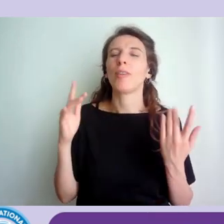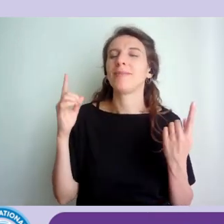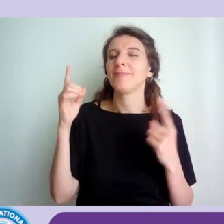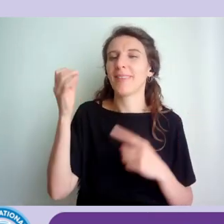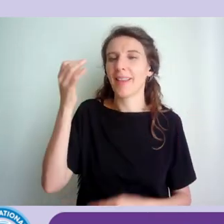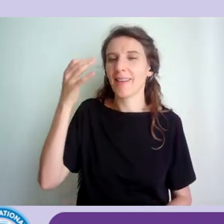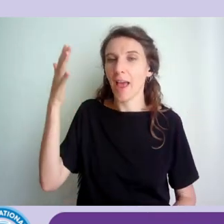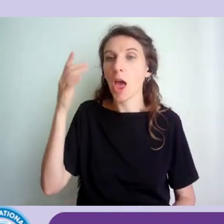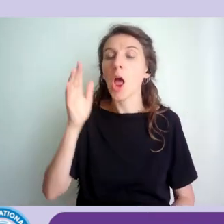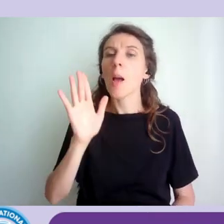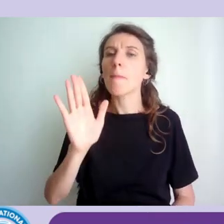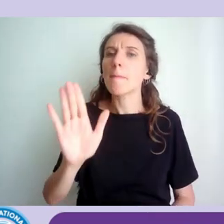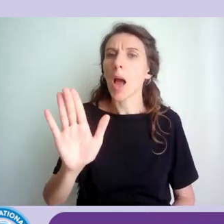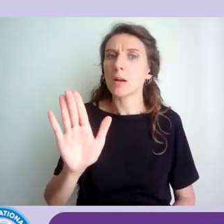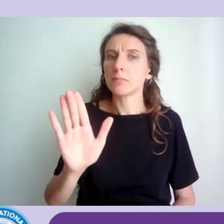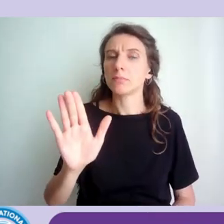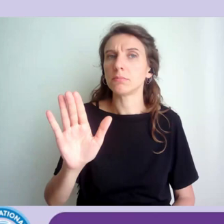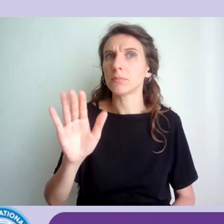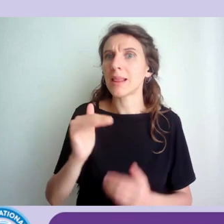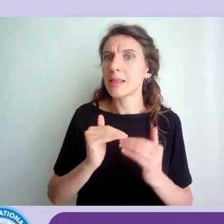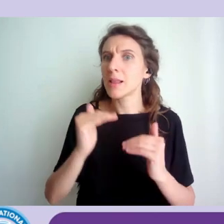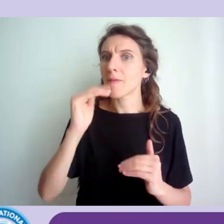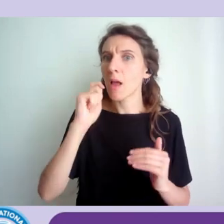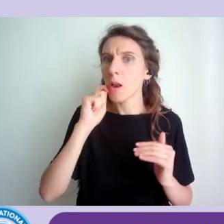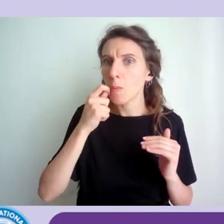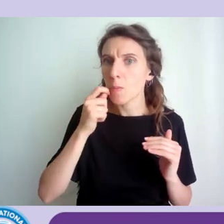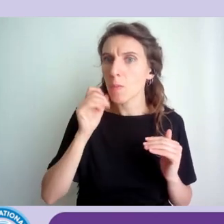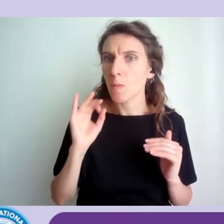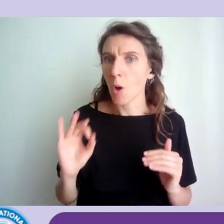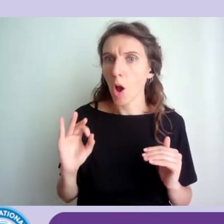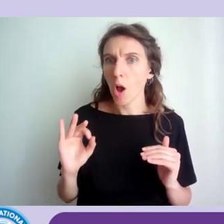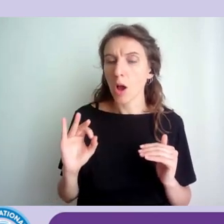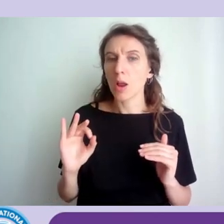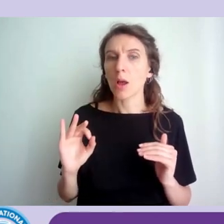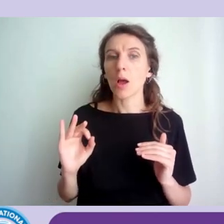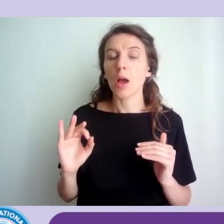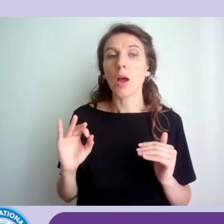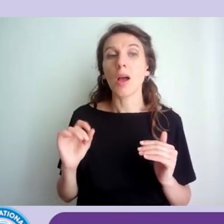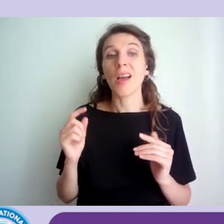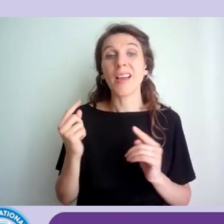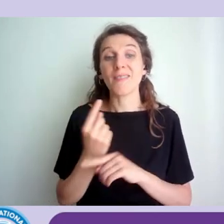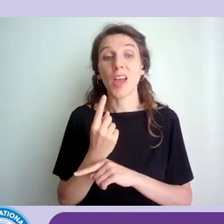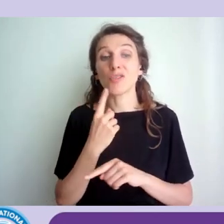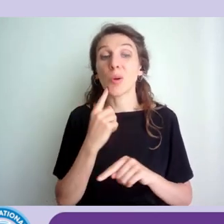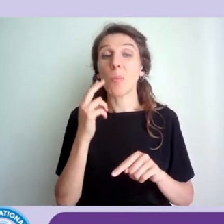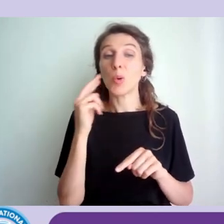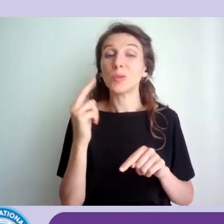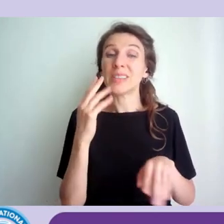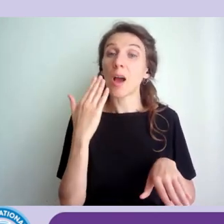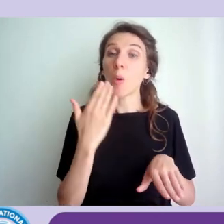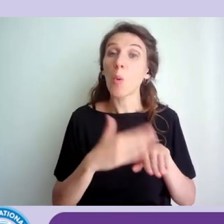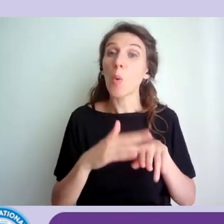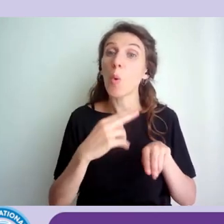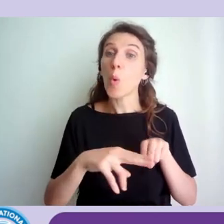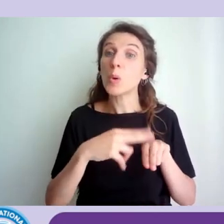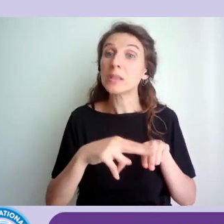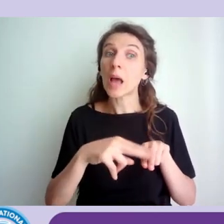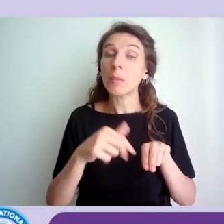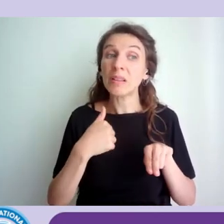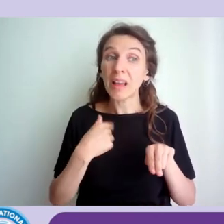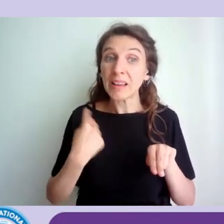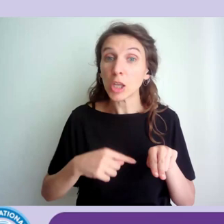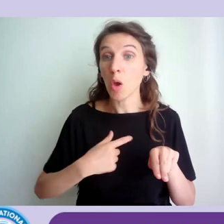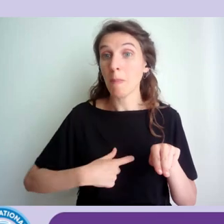sicuramente ha un buon un livello ma da un punto di vista dell'usabilità secondo me è un sito che io perlomeno io